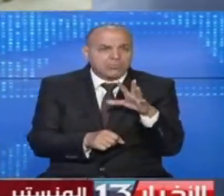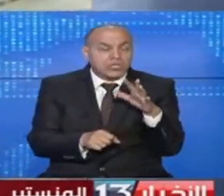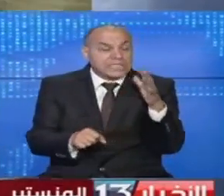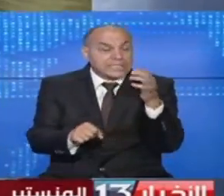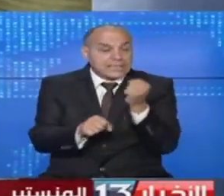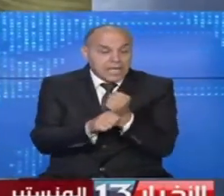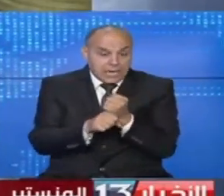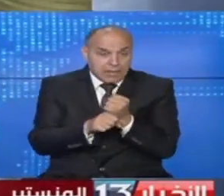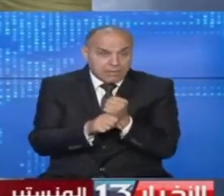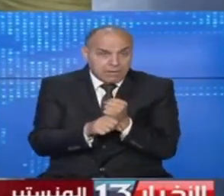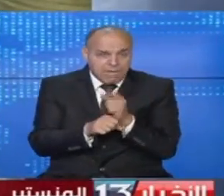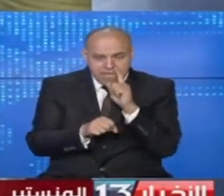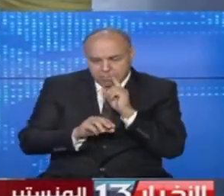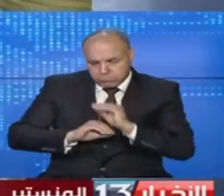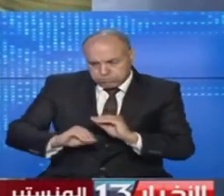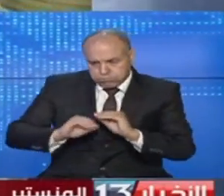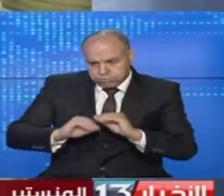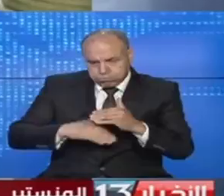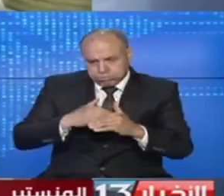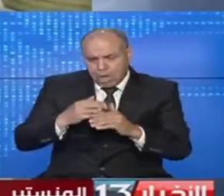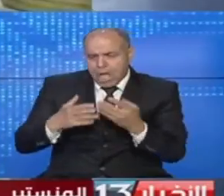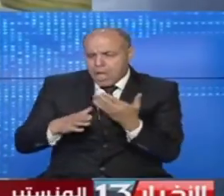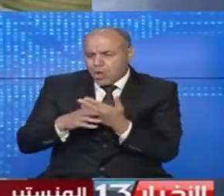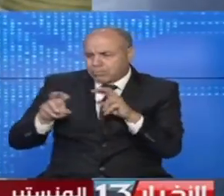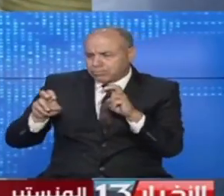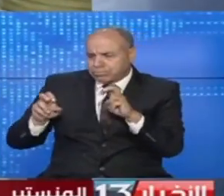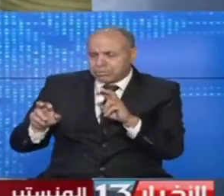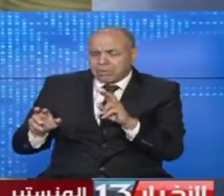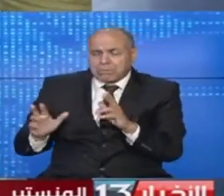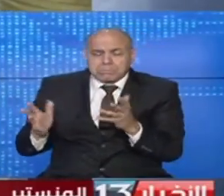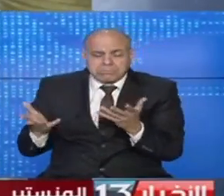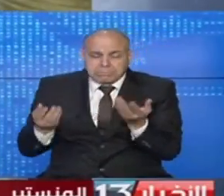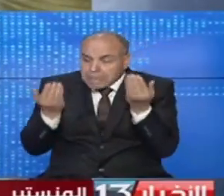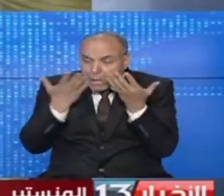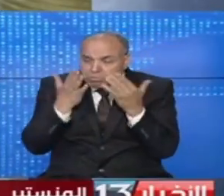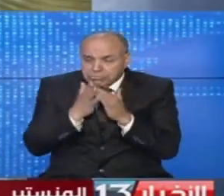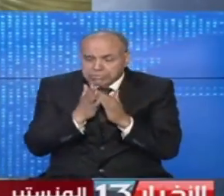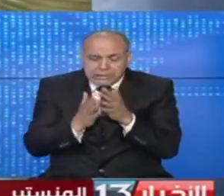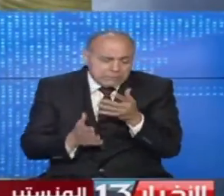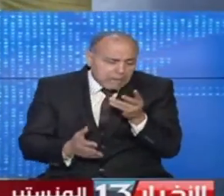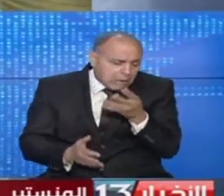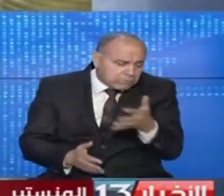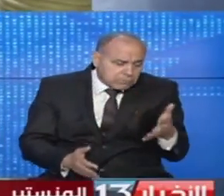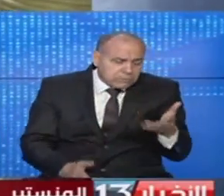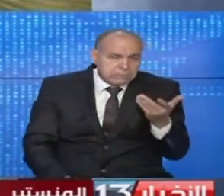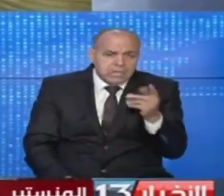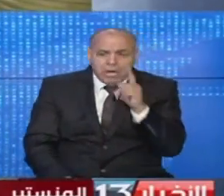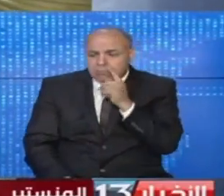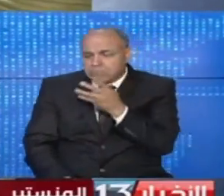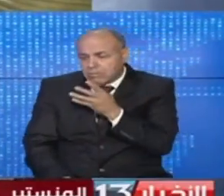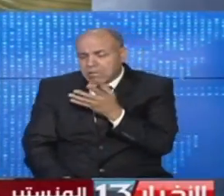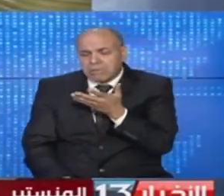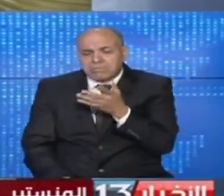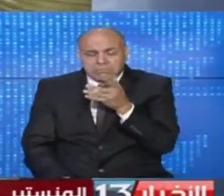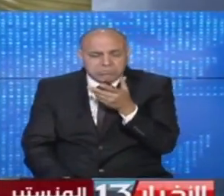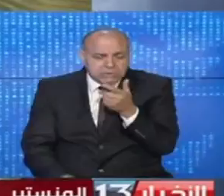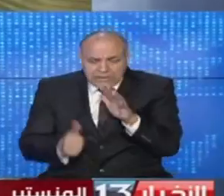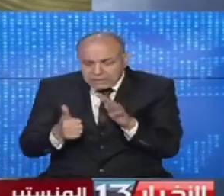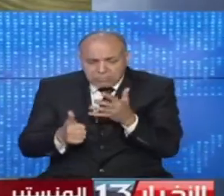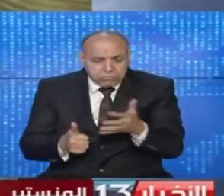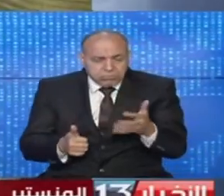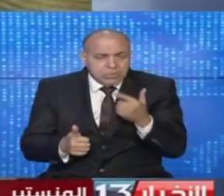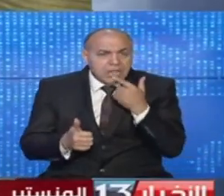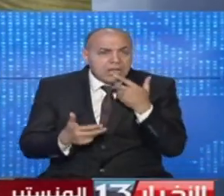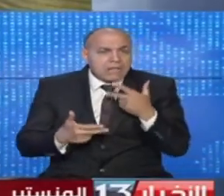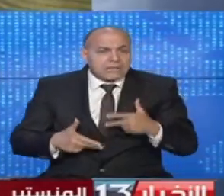سنة، ونت البنيات المنقطعين على الدراسة، ونساء ما قروش أصل وعندهم صغارهم، واحدة عندها 5 في العيلة، واحدة عندها 6،